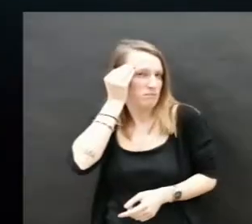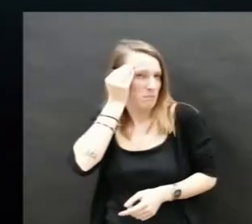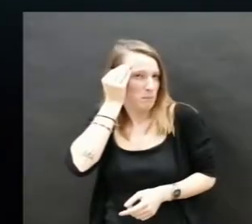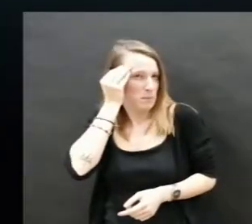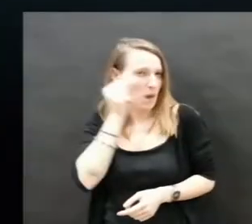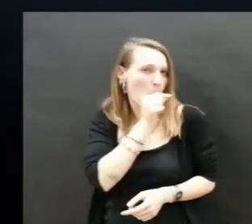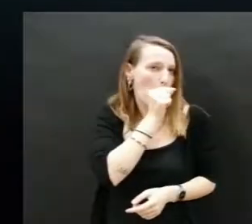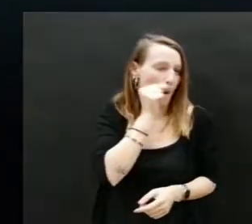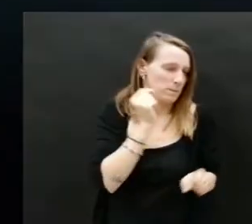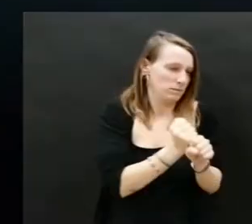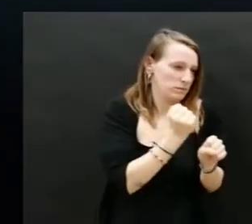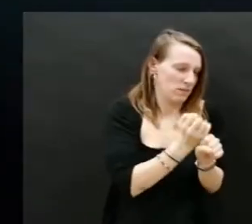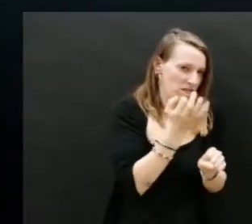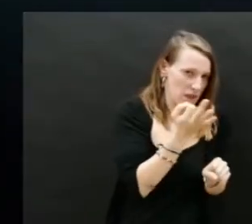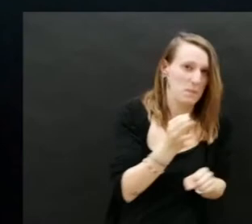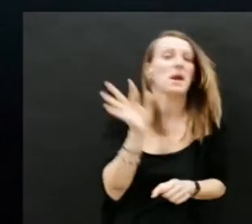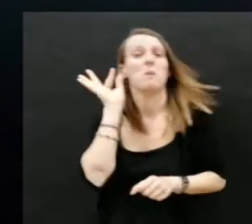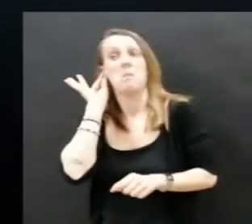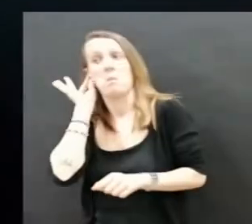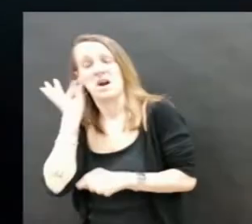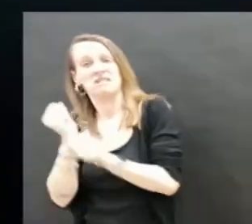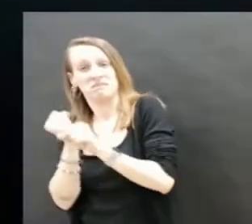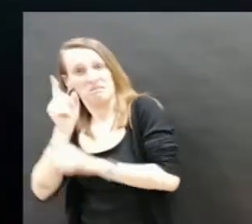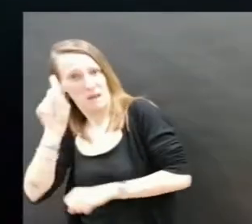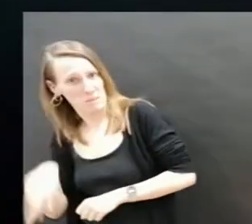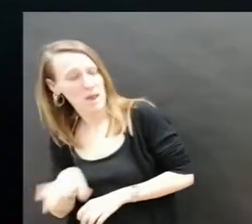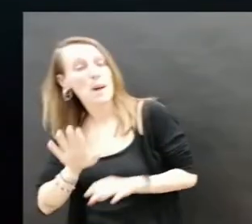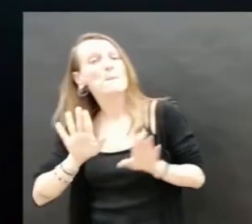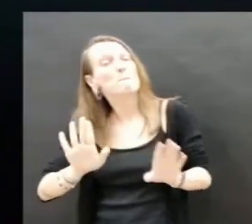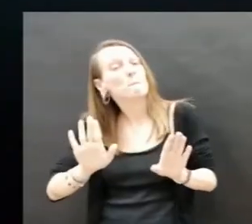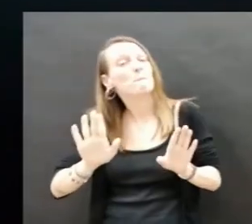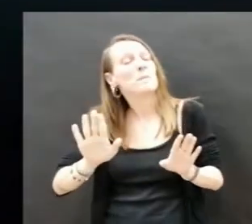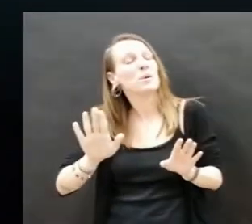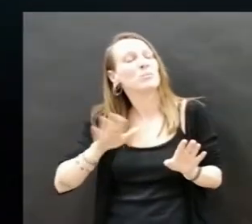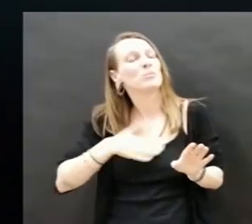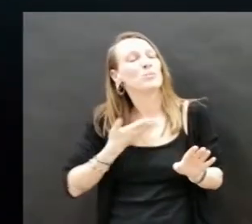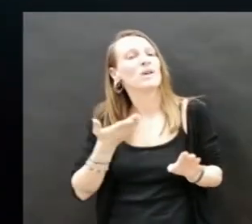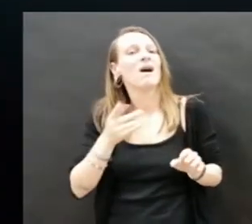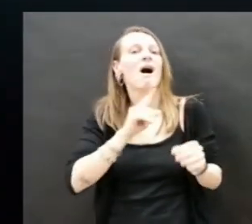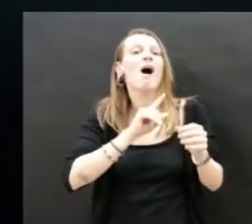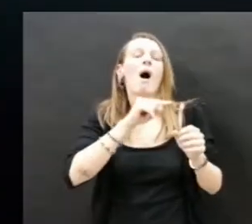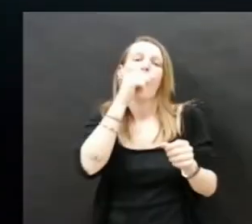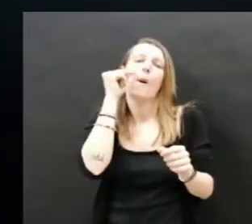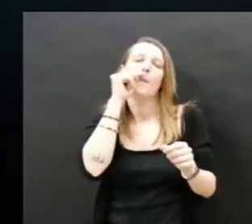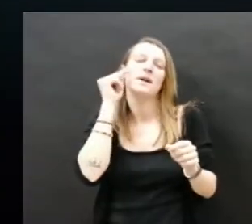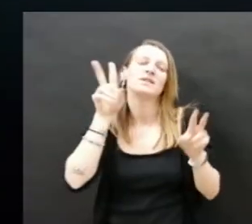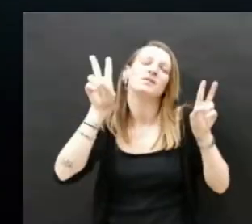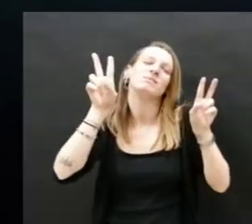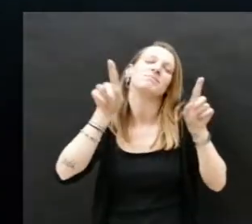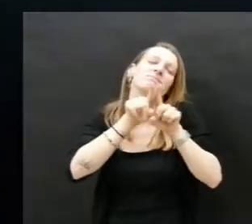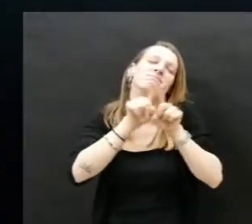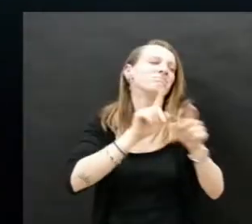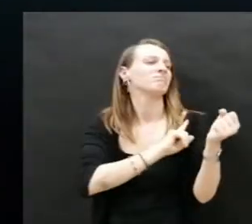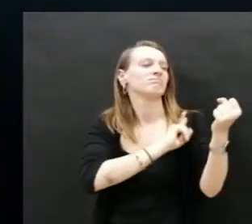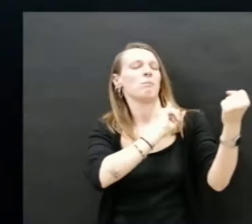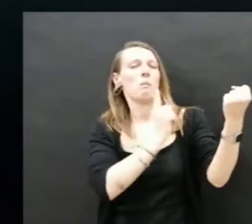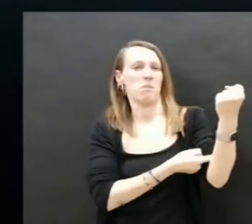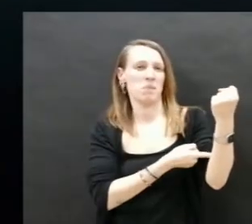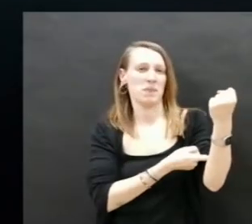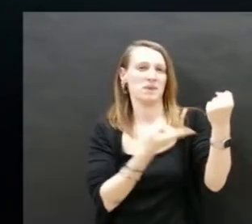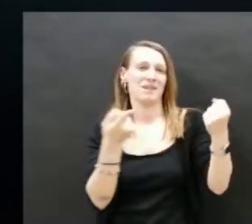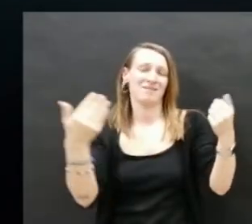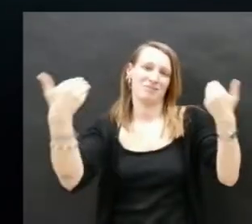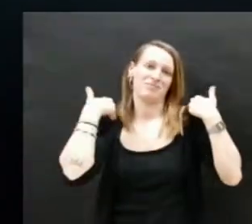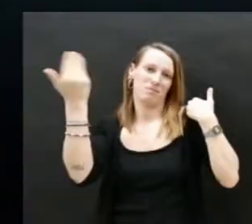dels homes hem de fer una part, des de les dones se n'ha de fer una altra, però probablement els homes, ja que estem en la posició de poder, tenim